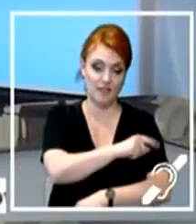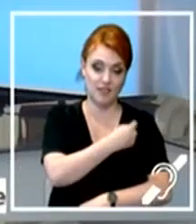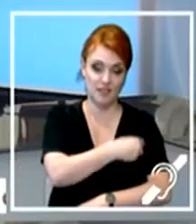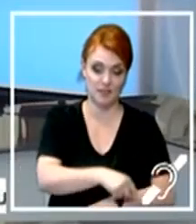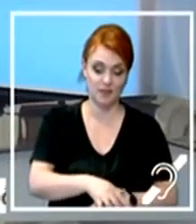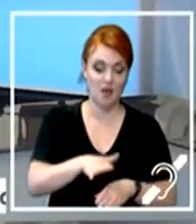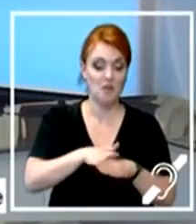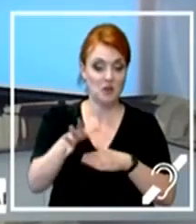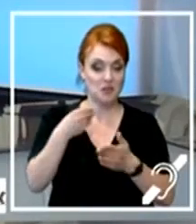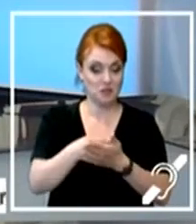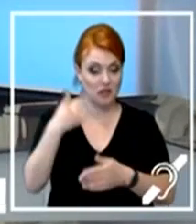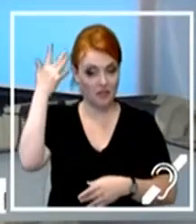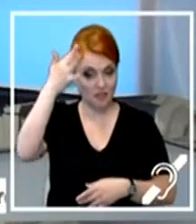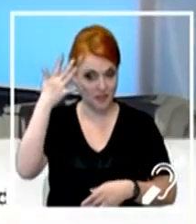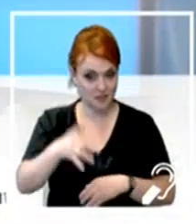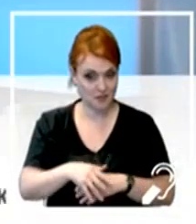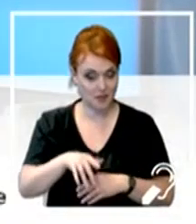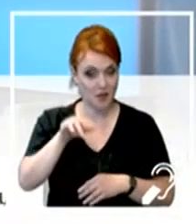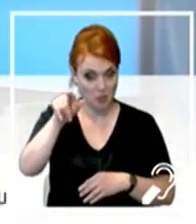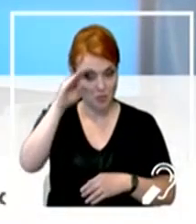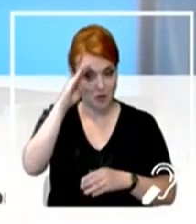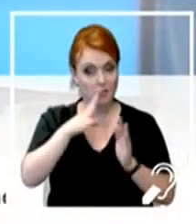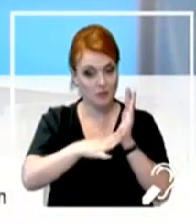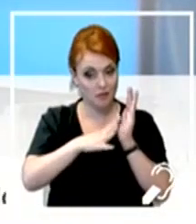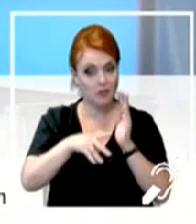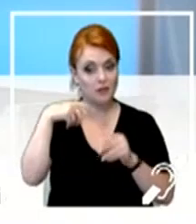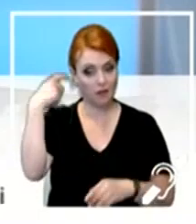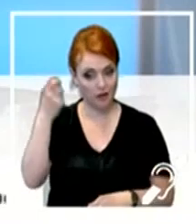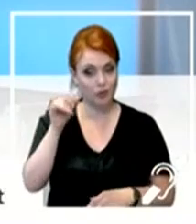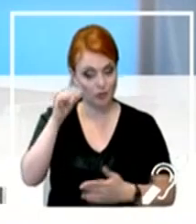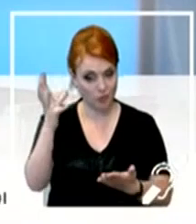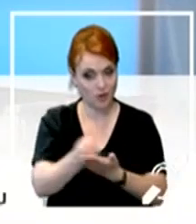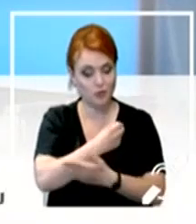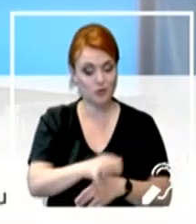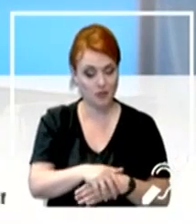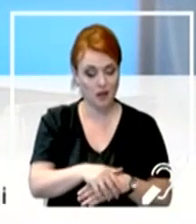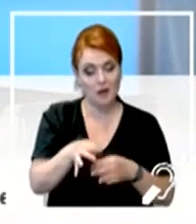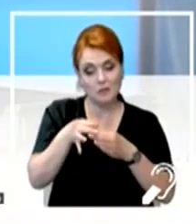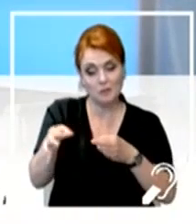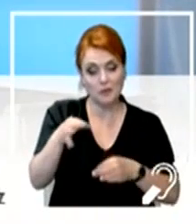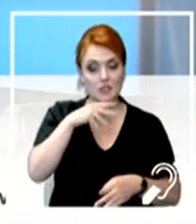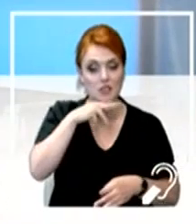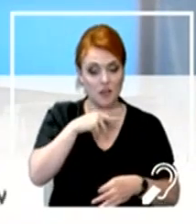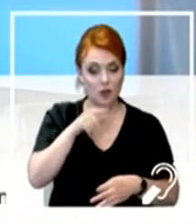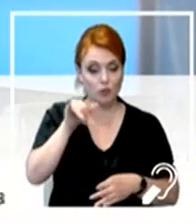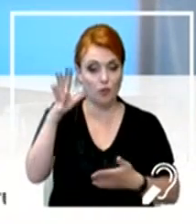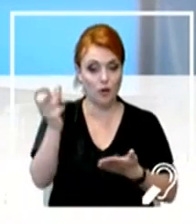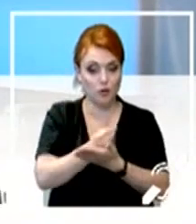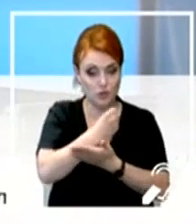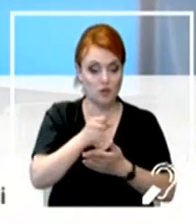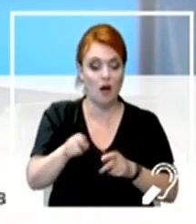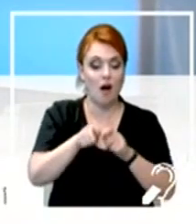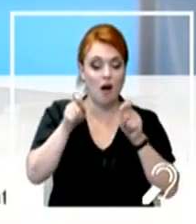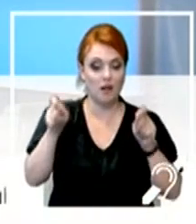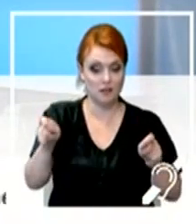Și-a realizat visul la vârsta de 90 de ani. Un locuitor din comuna Voloca, regiunea Cernăuți, a reușit să deschide în sat un muzeu al țăranului